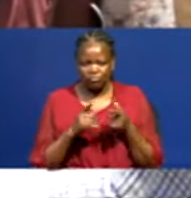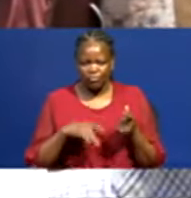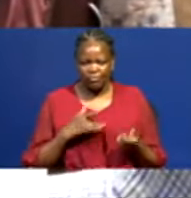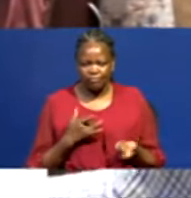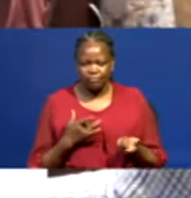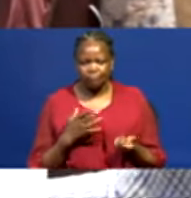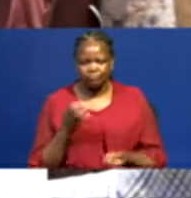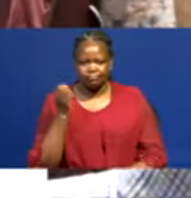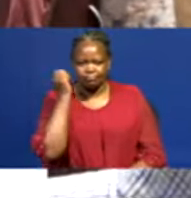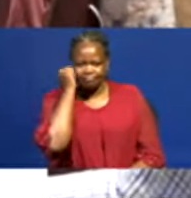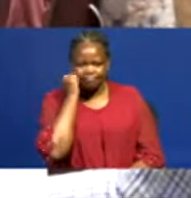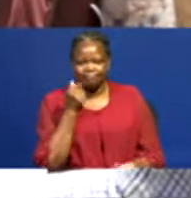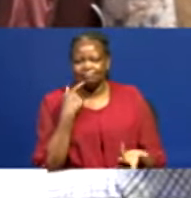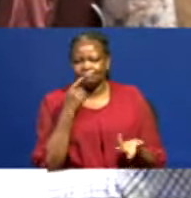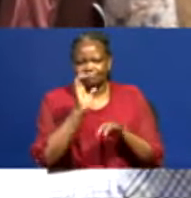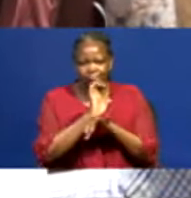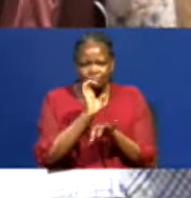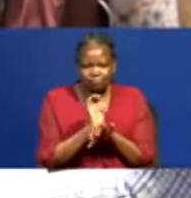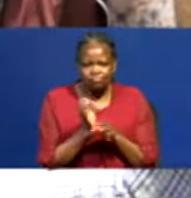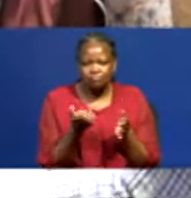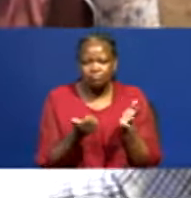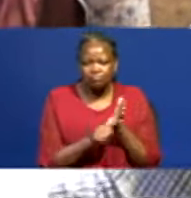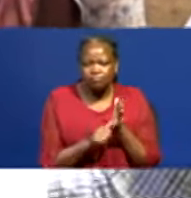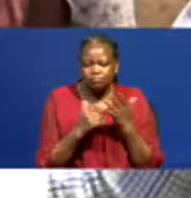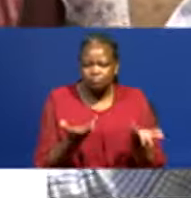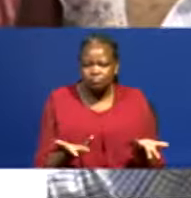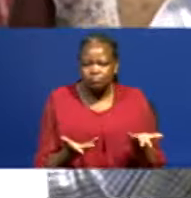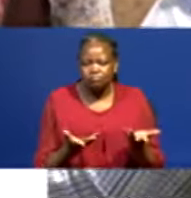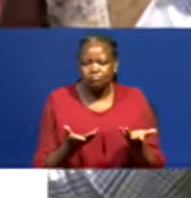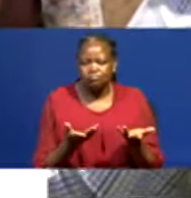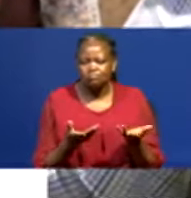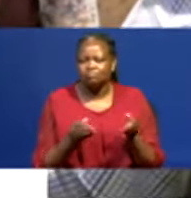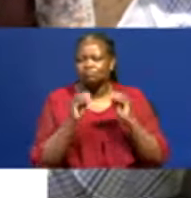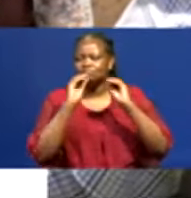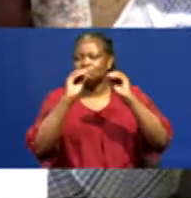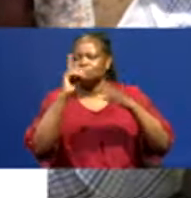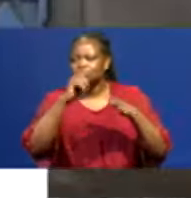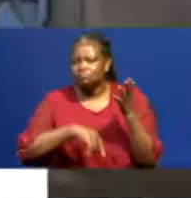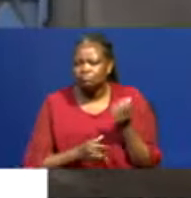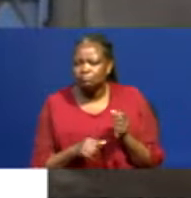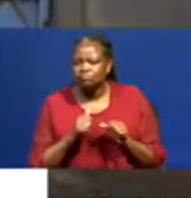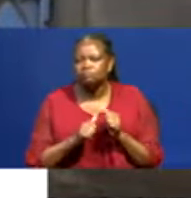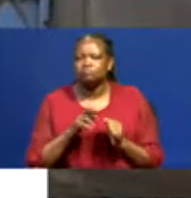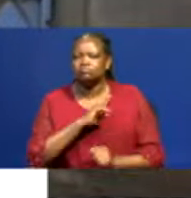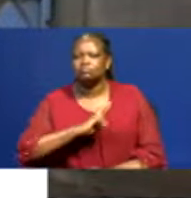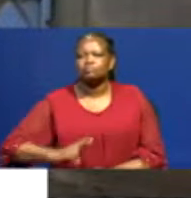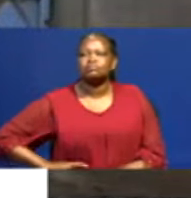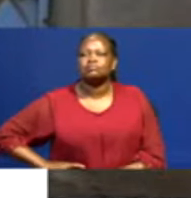sana, tunashindwa. Kwani hii kanisa inafunza maeneo, inafunza malengo gani ya kidini?